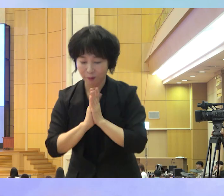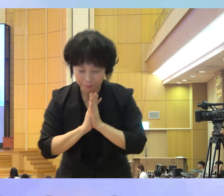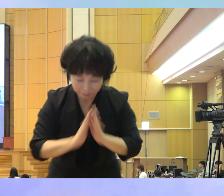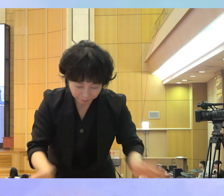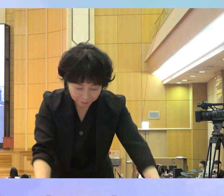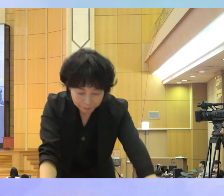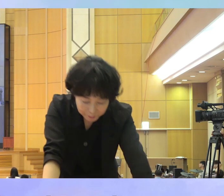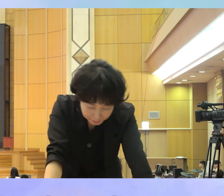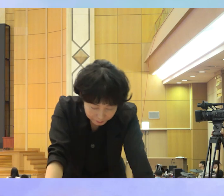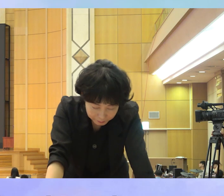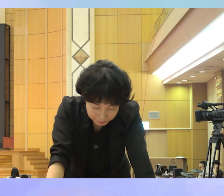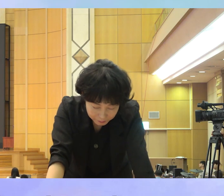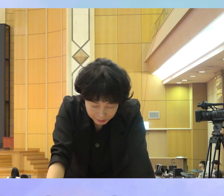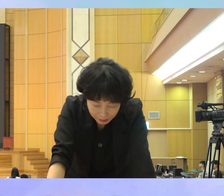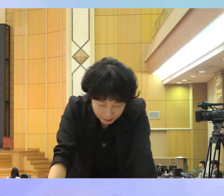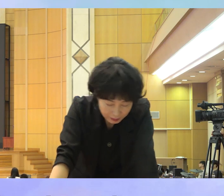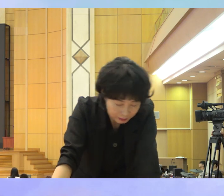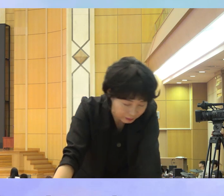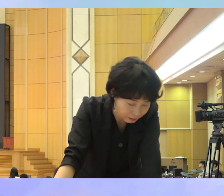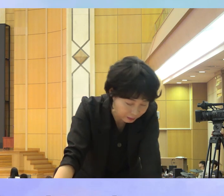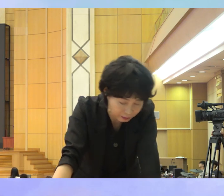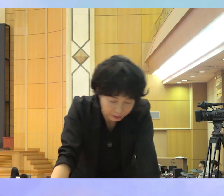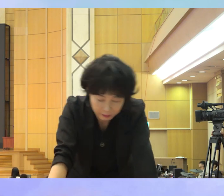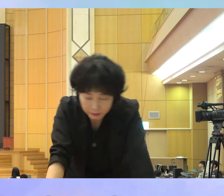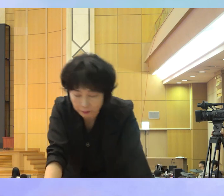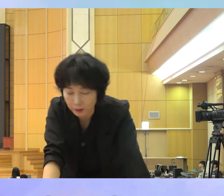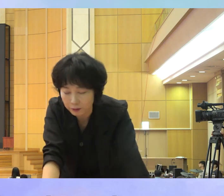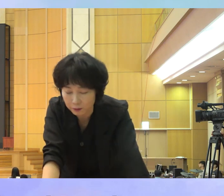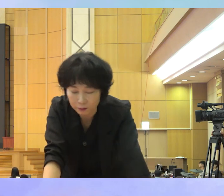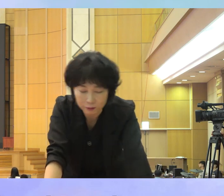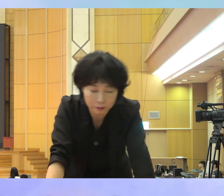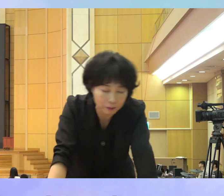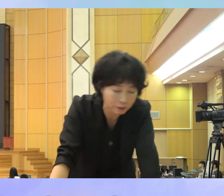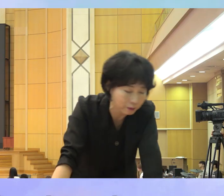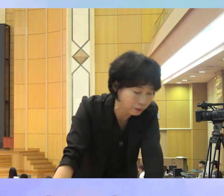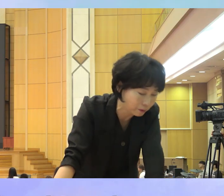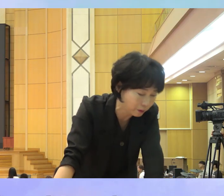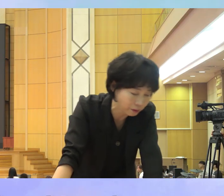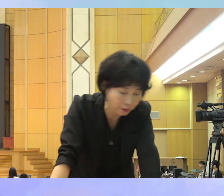살아계신 하나님 아버지, 감사와 찬송과 영광을 돌립니다.